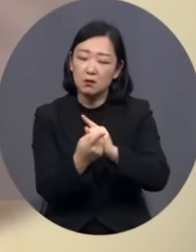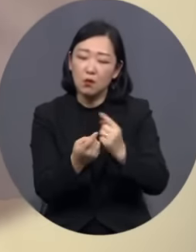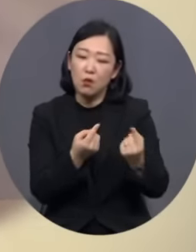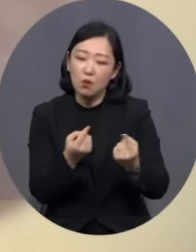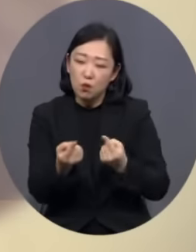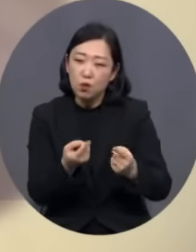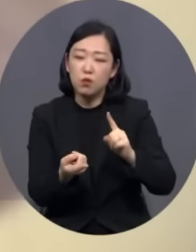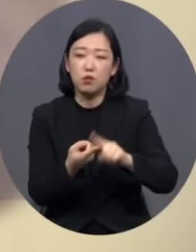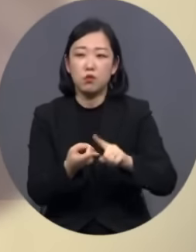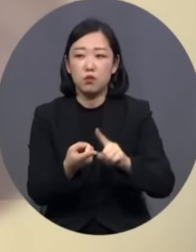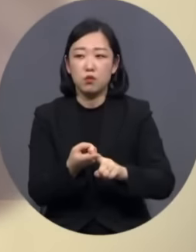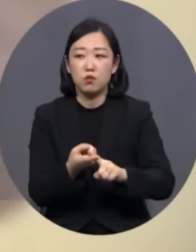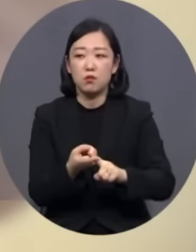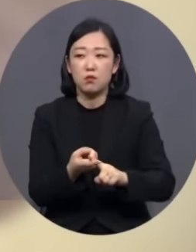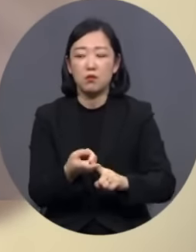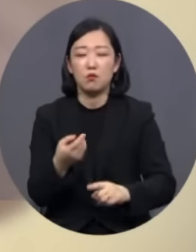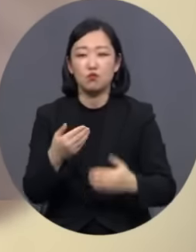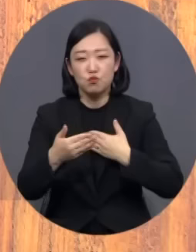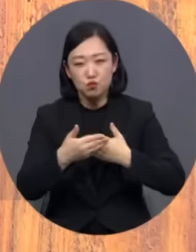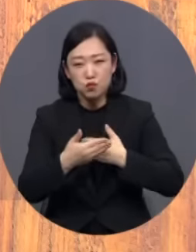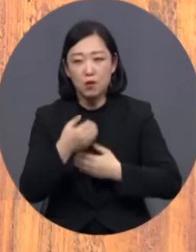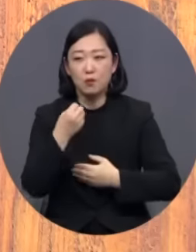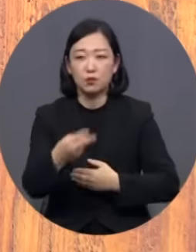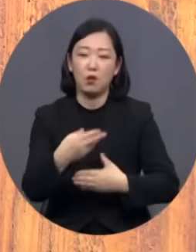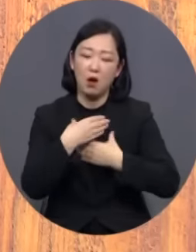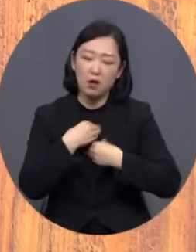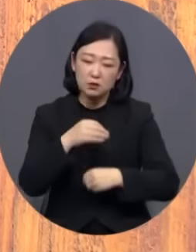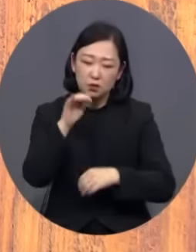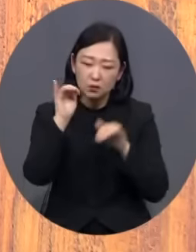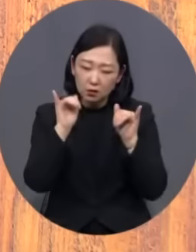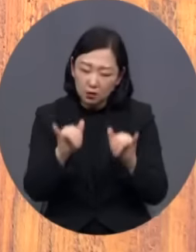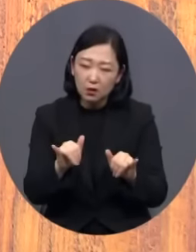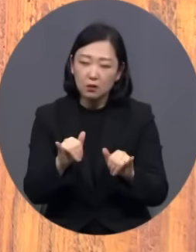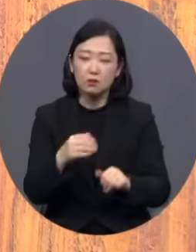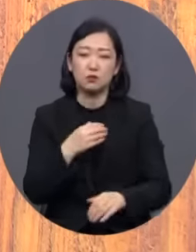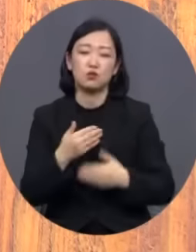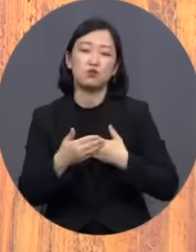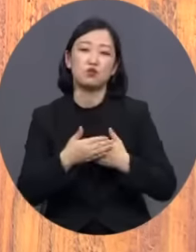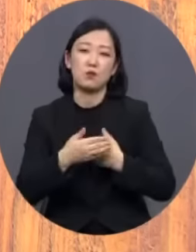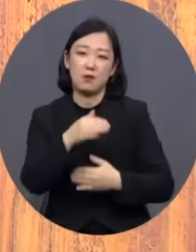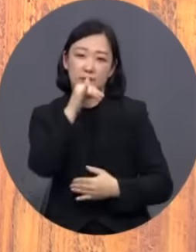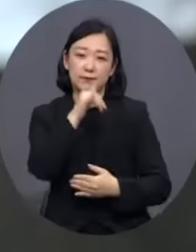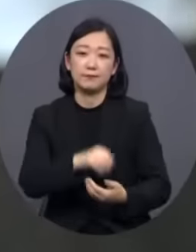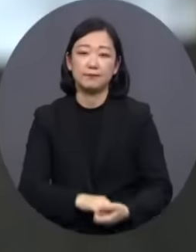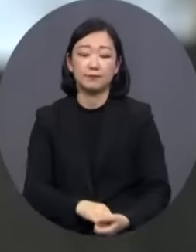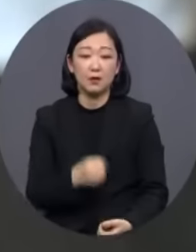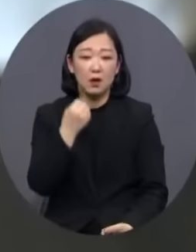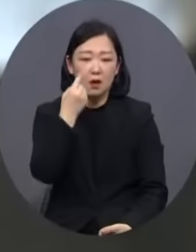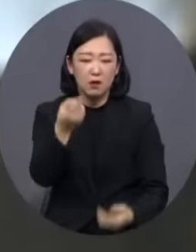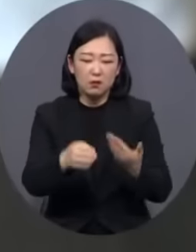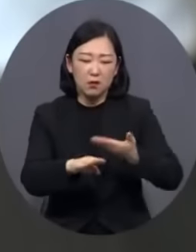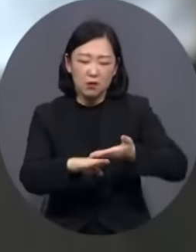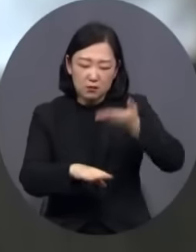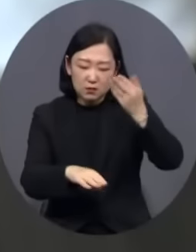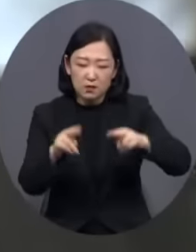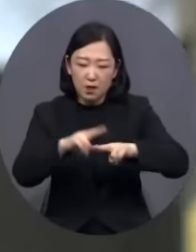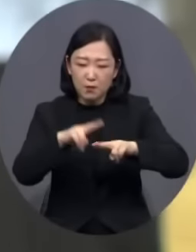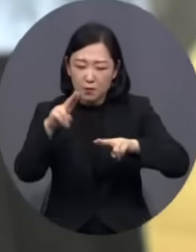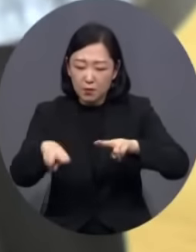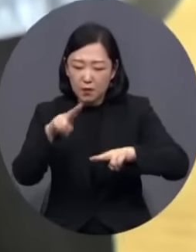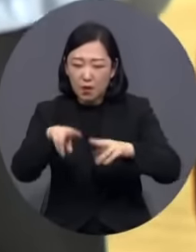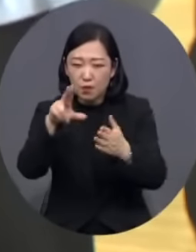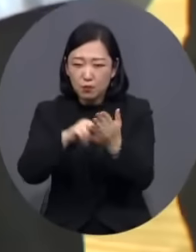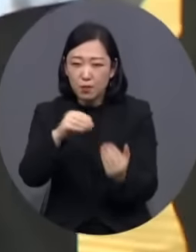과연 안전할까 이런 부분도 문제가 되기 때문에. 전공의 집단 사직 사태가 한 달 가까이 이어지는 가운데